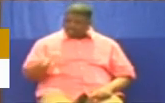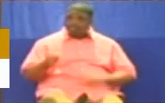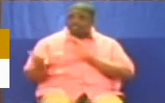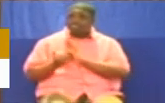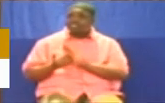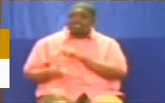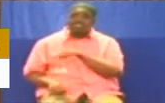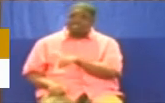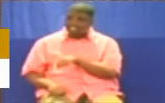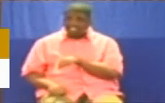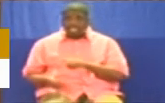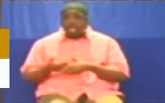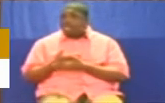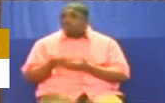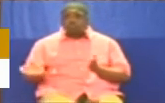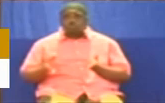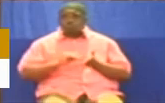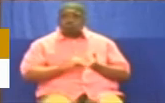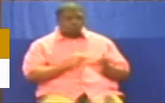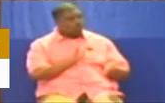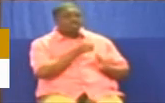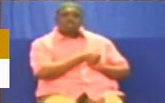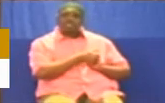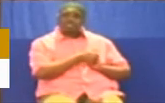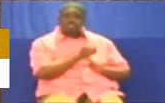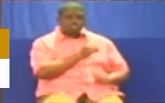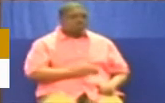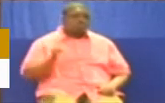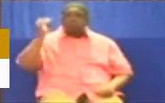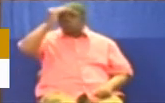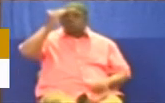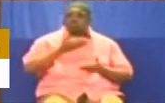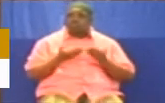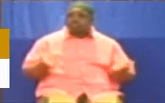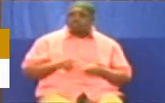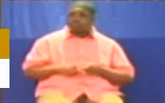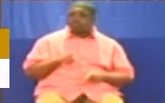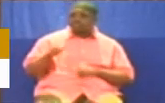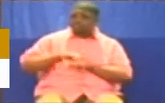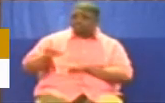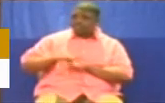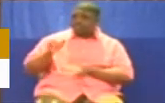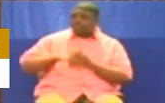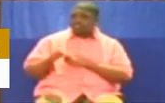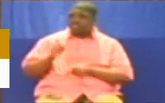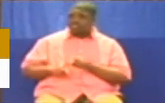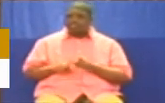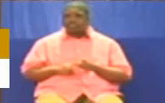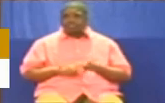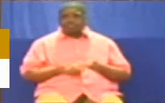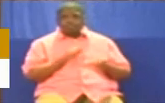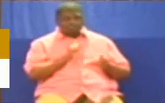kwenye sheria hii hatuwezi tukaweka ule uwakilishi wa zile ngazi za juu, kwa sababu zimeelezwa kwenye zile statute za